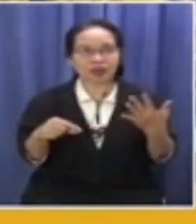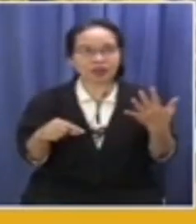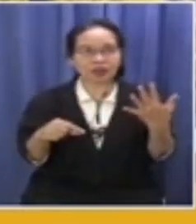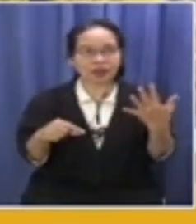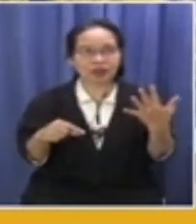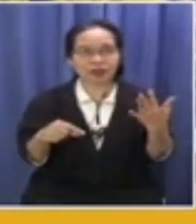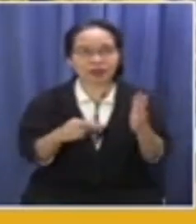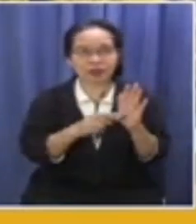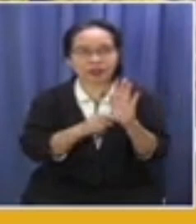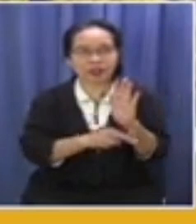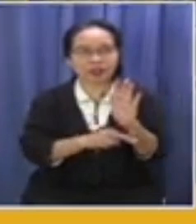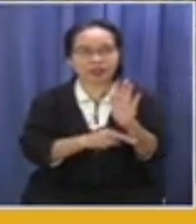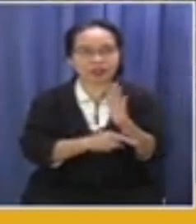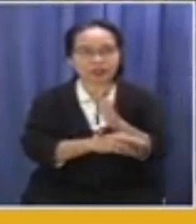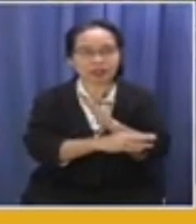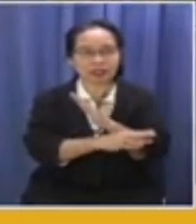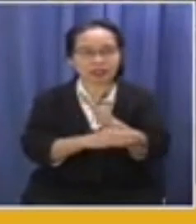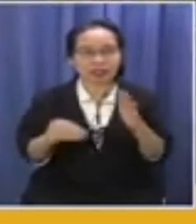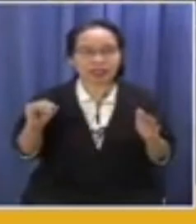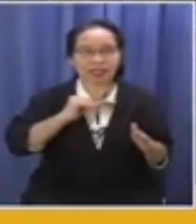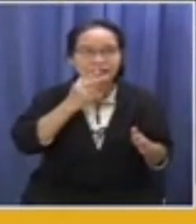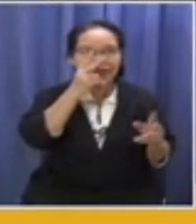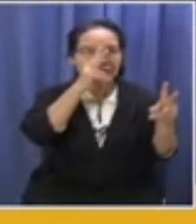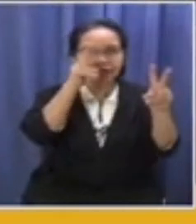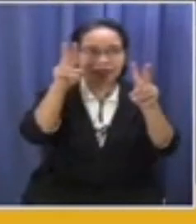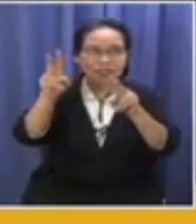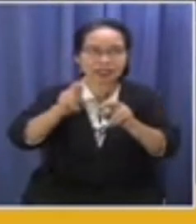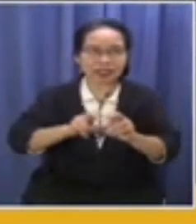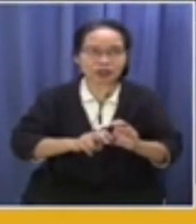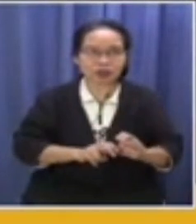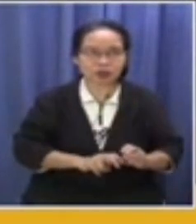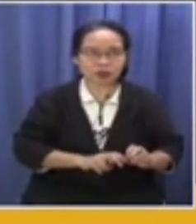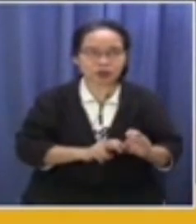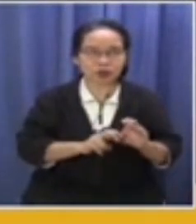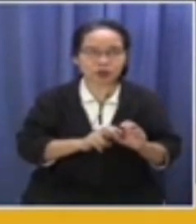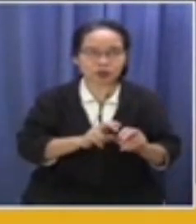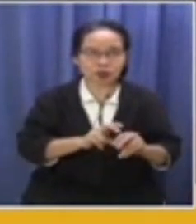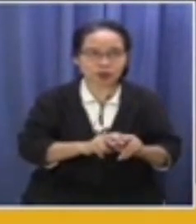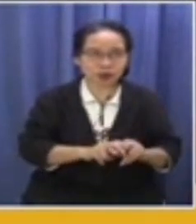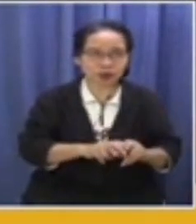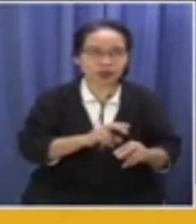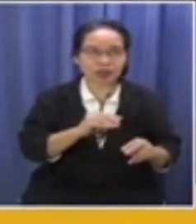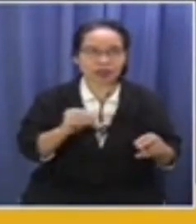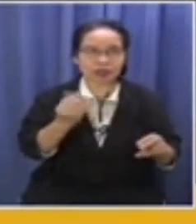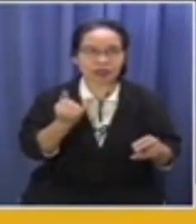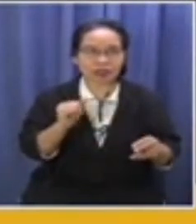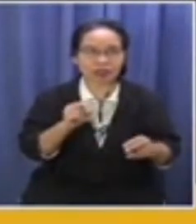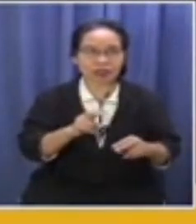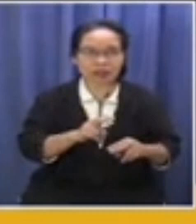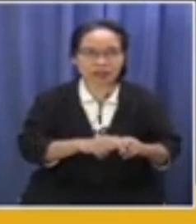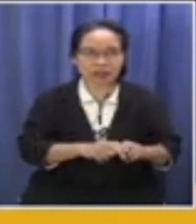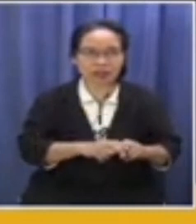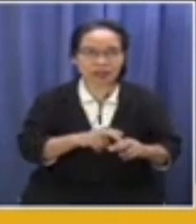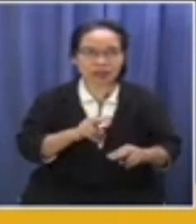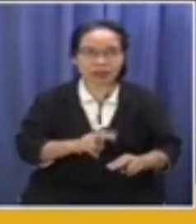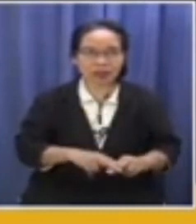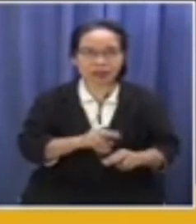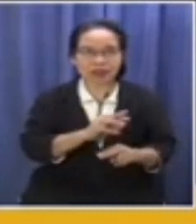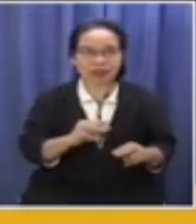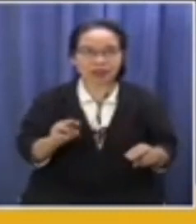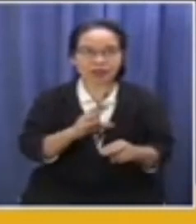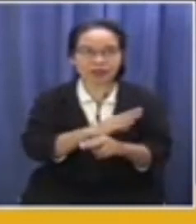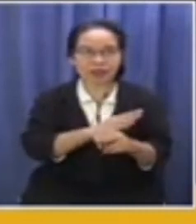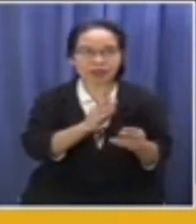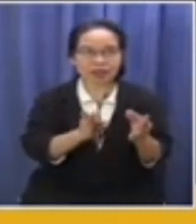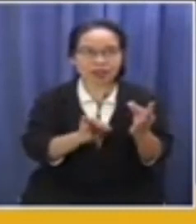s ng apocalypsis at Nakakita ako ng mga luklukan at may mga nagsis sa